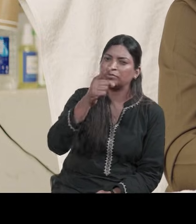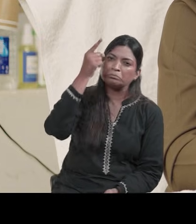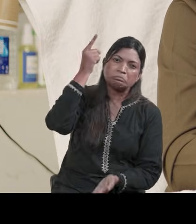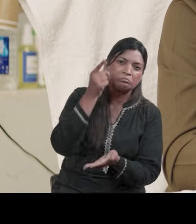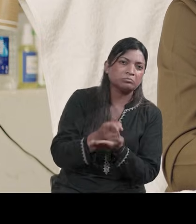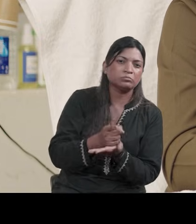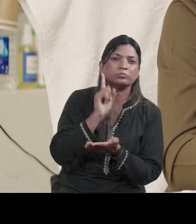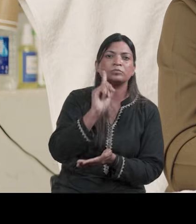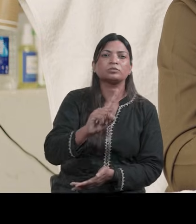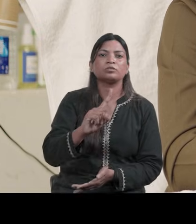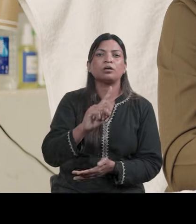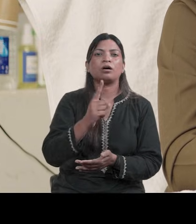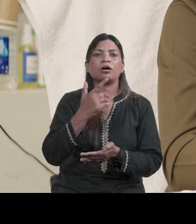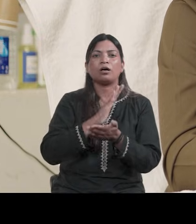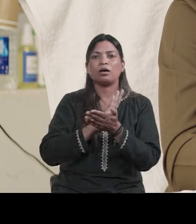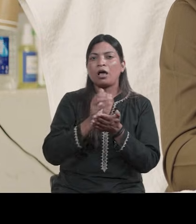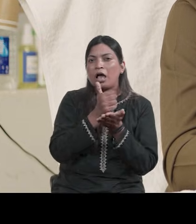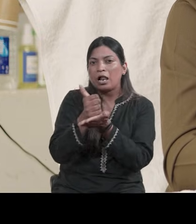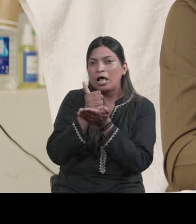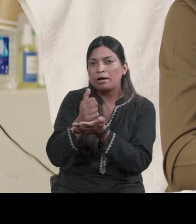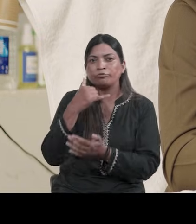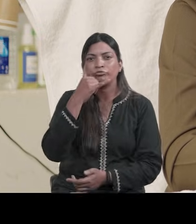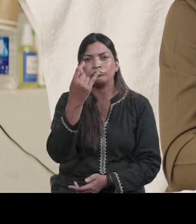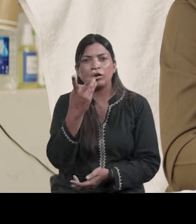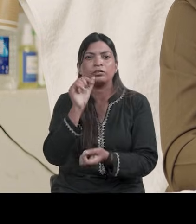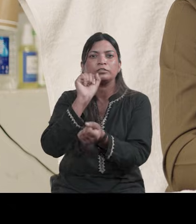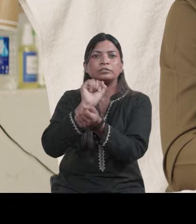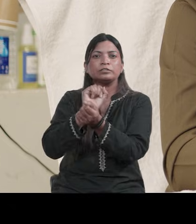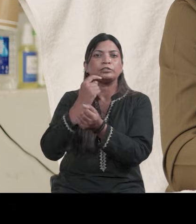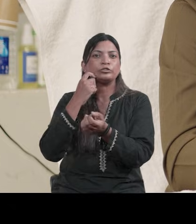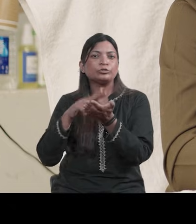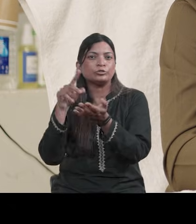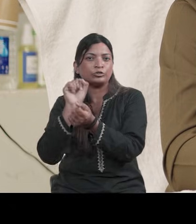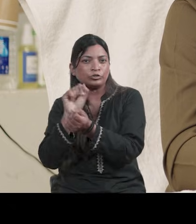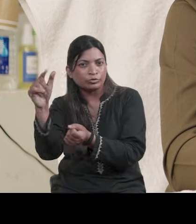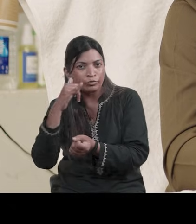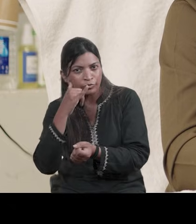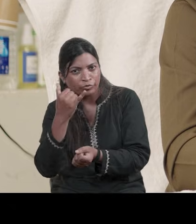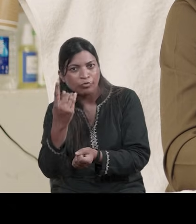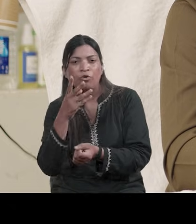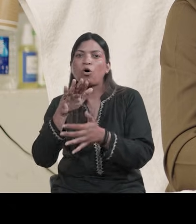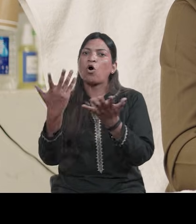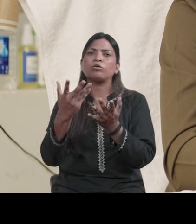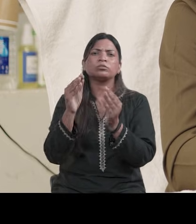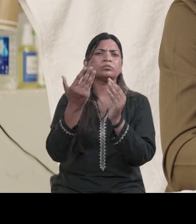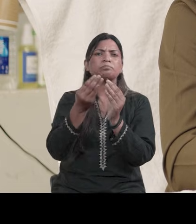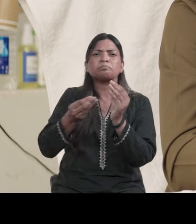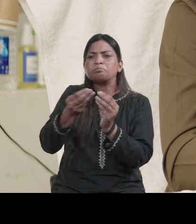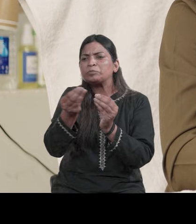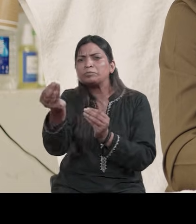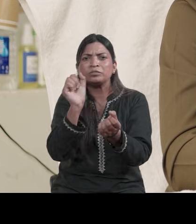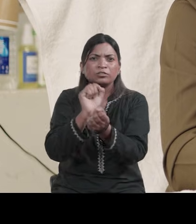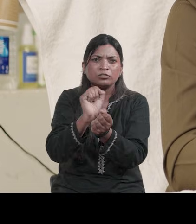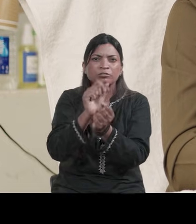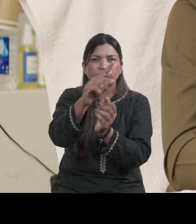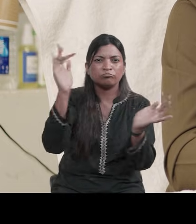तत्काल उसको हमारे हेल्पलाइन नंबर से, हमारे थाने के नंबर से या जहाँ भी आपको नियरेस्ट थाना हो वहाँ से संपर्क करके हमसे संपर्क